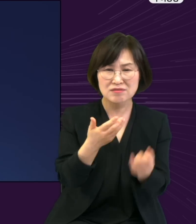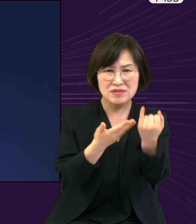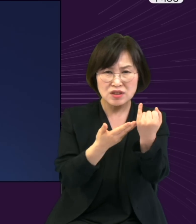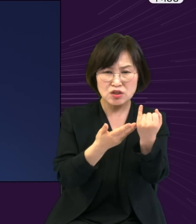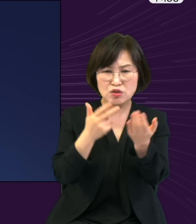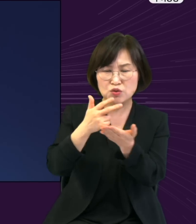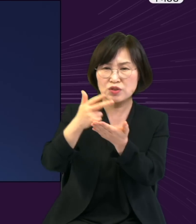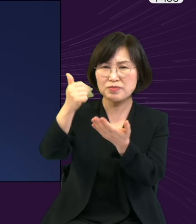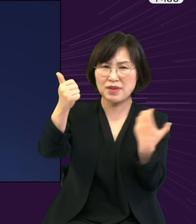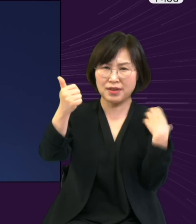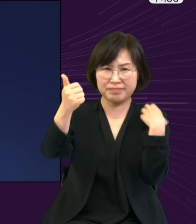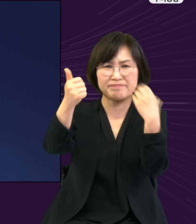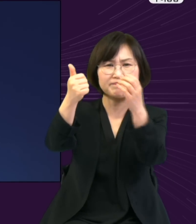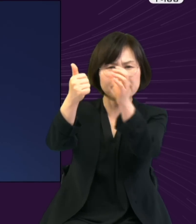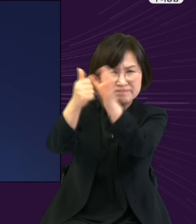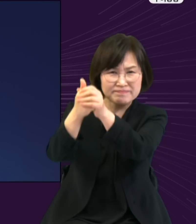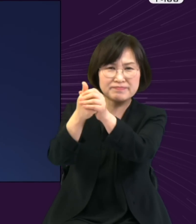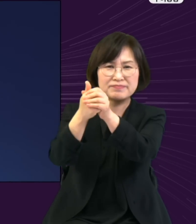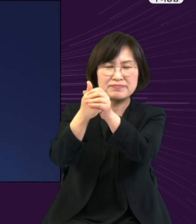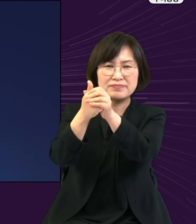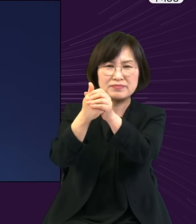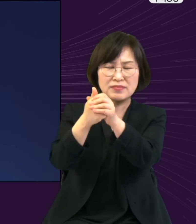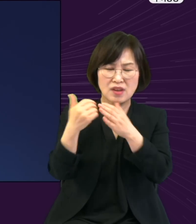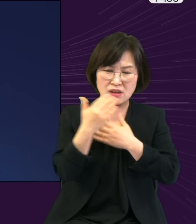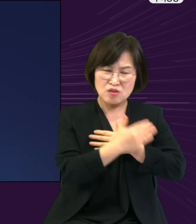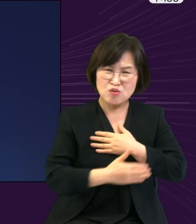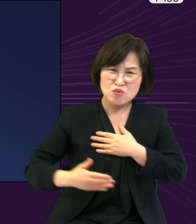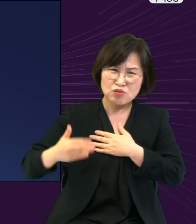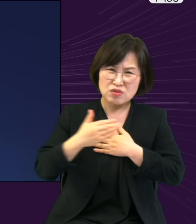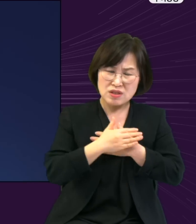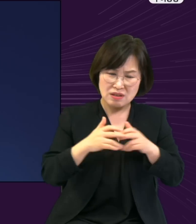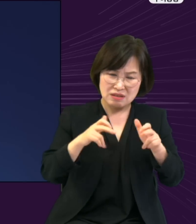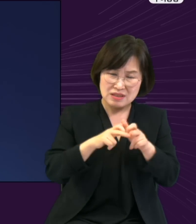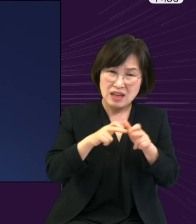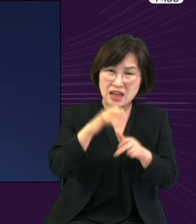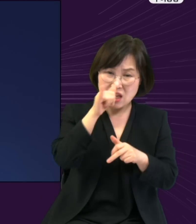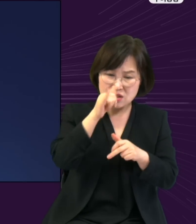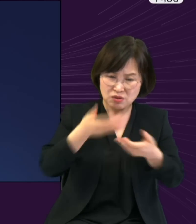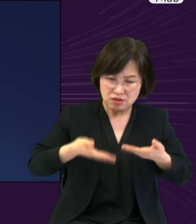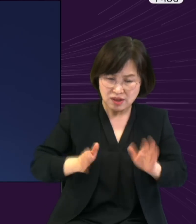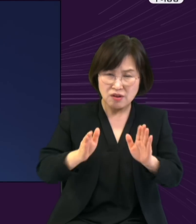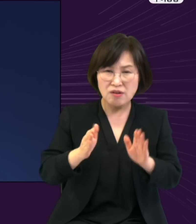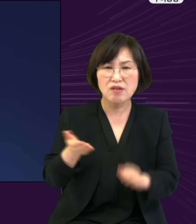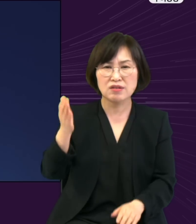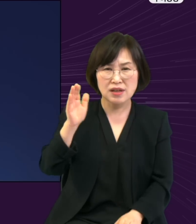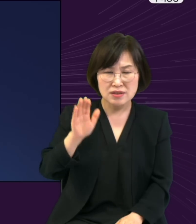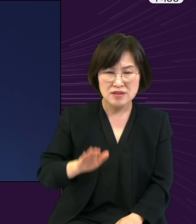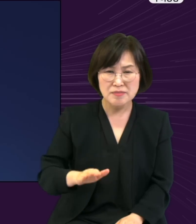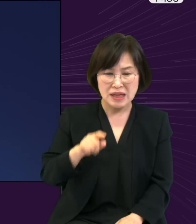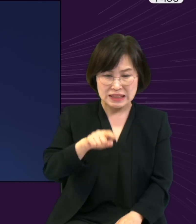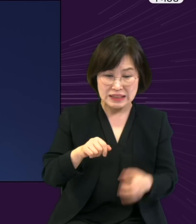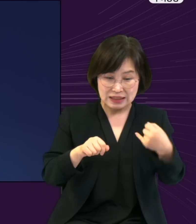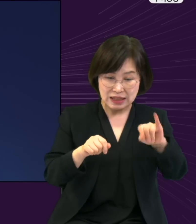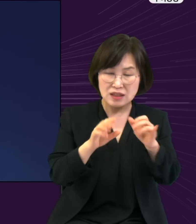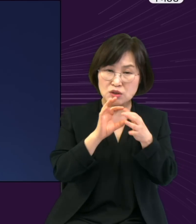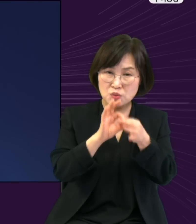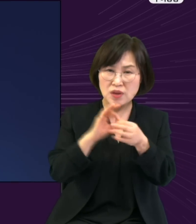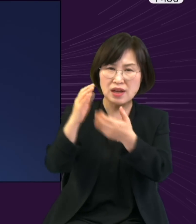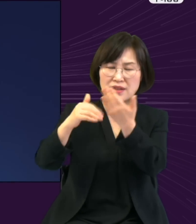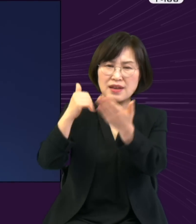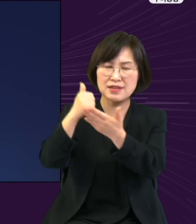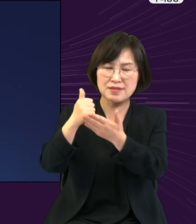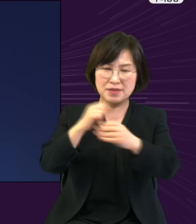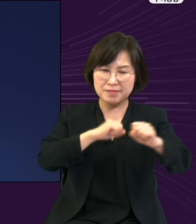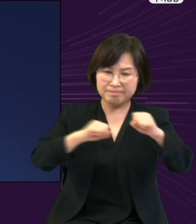주님께 올려드립니다. 육체의 어려움을 가지고 이 땅에 태어났지만 이 딸을 통해 하나님께서 하시고자